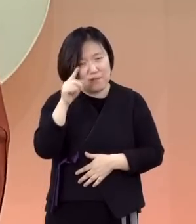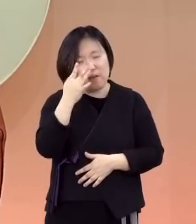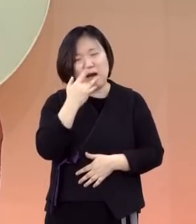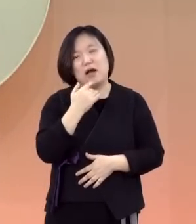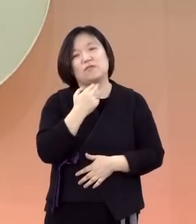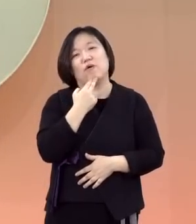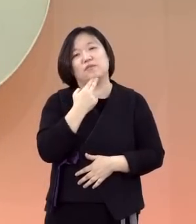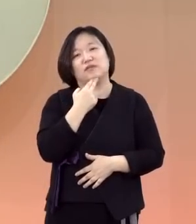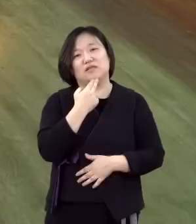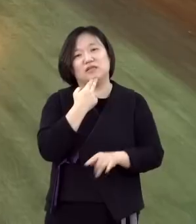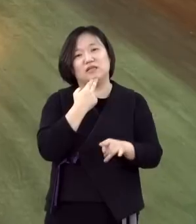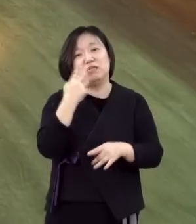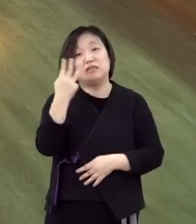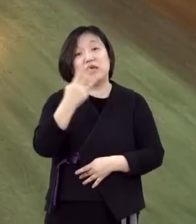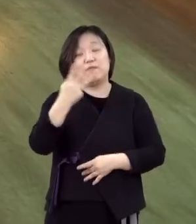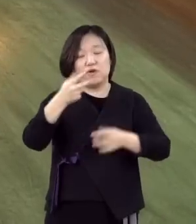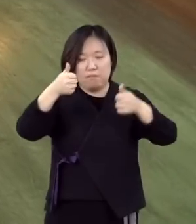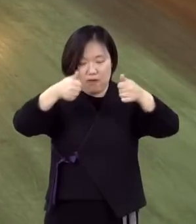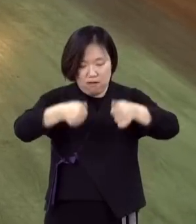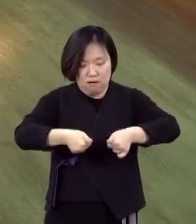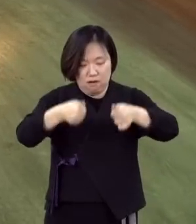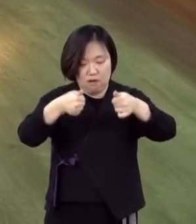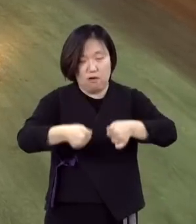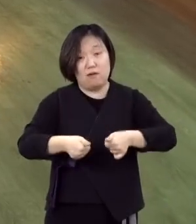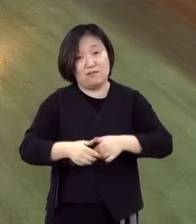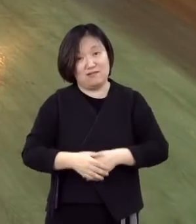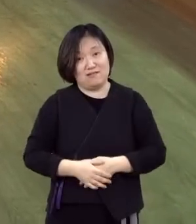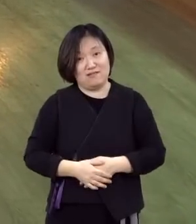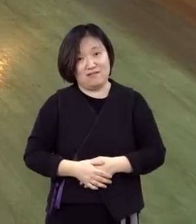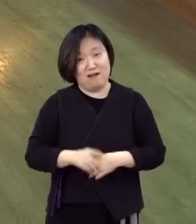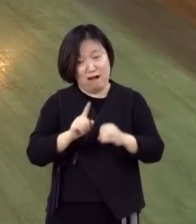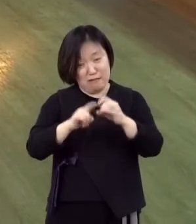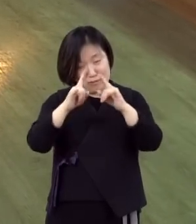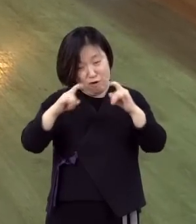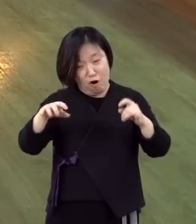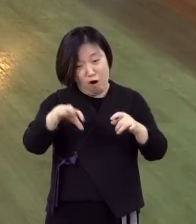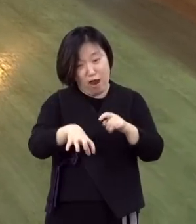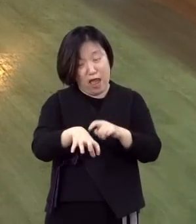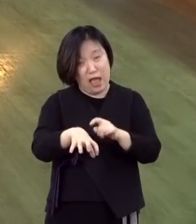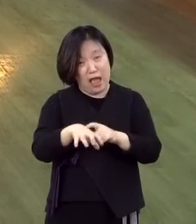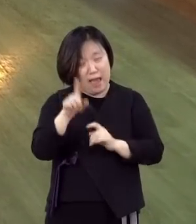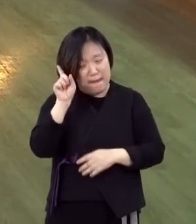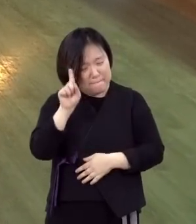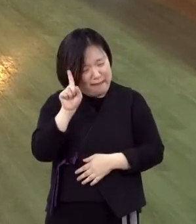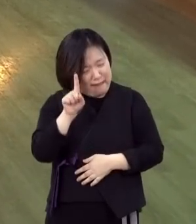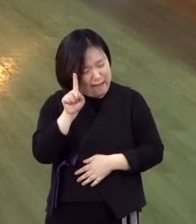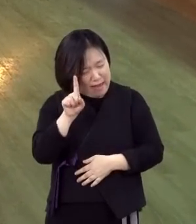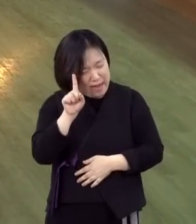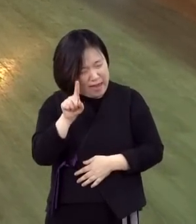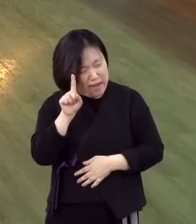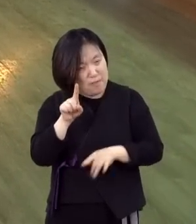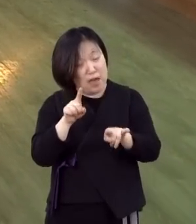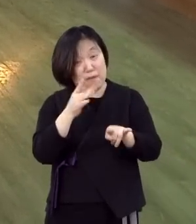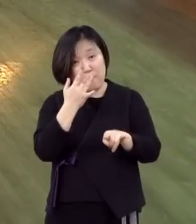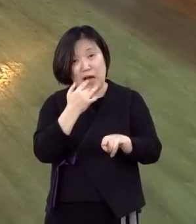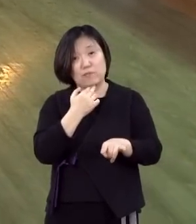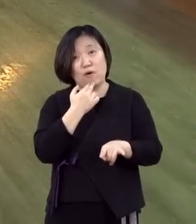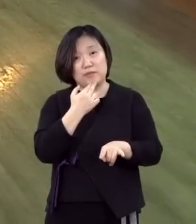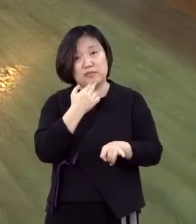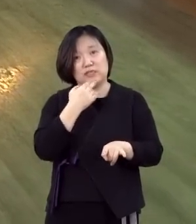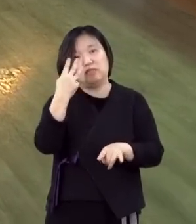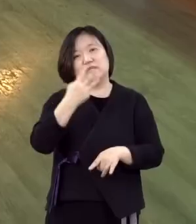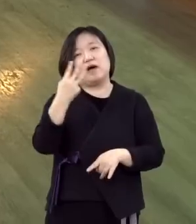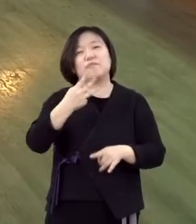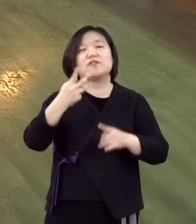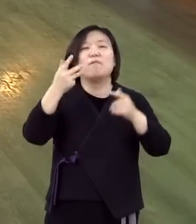.그은둔처에서.그는그암자에서 수개월동안 부처님을